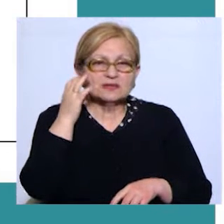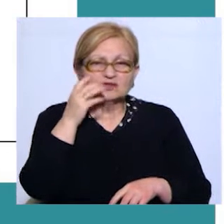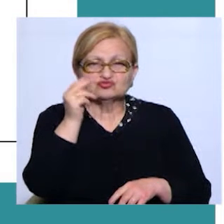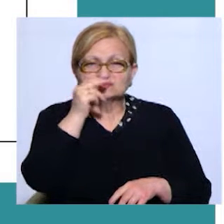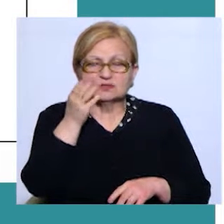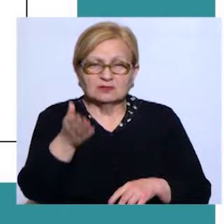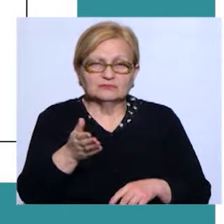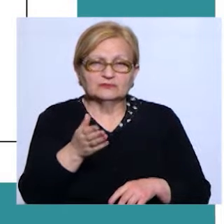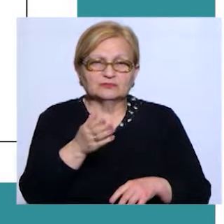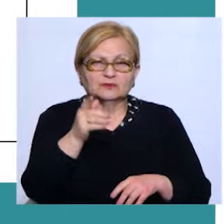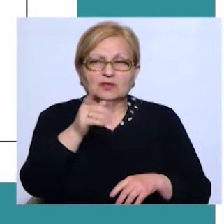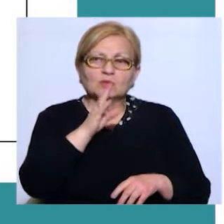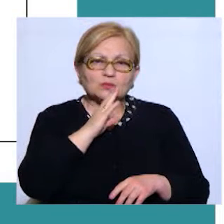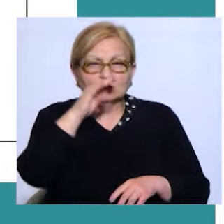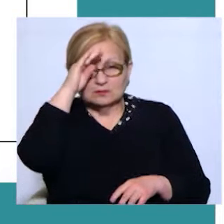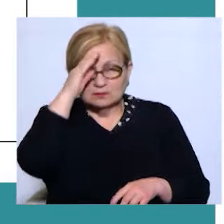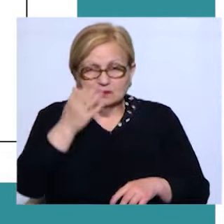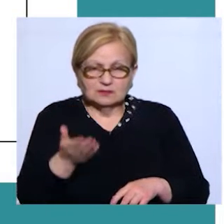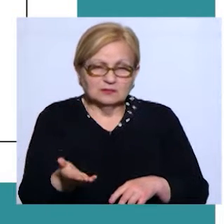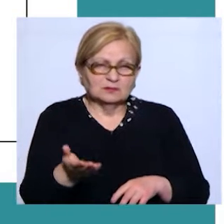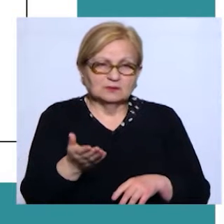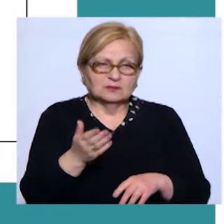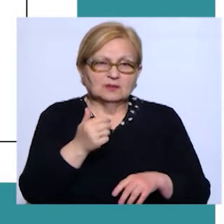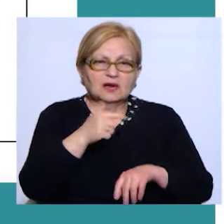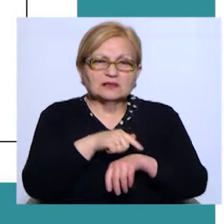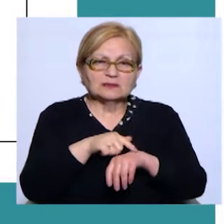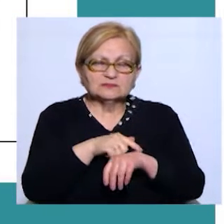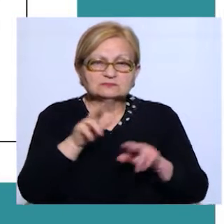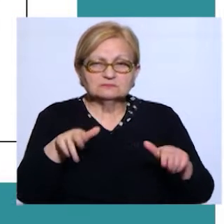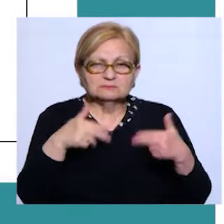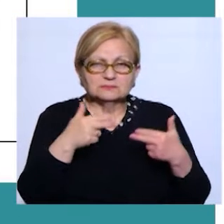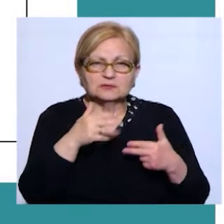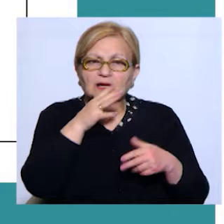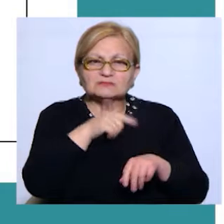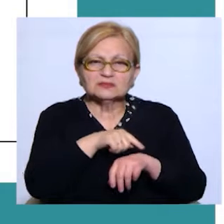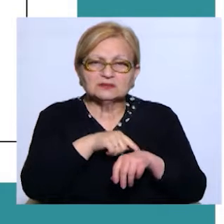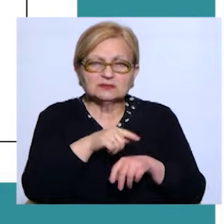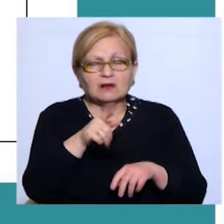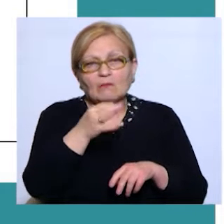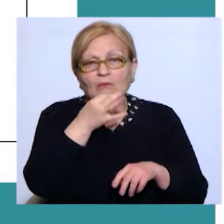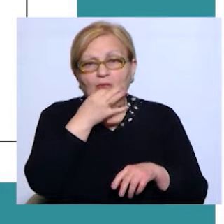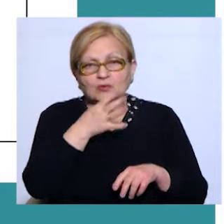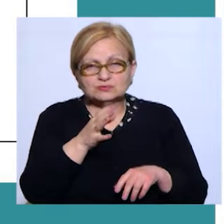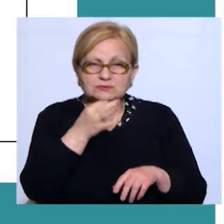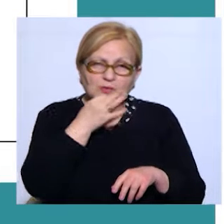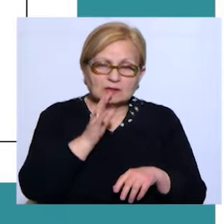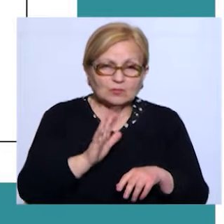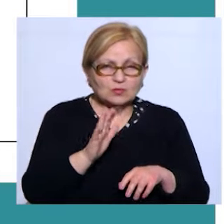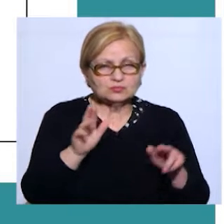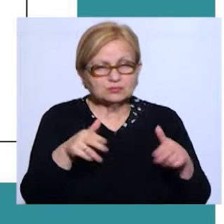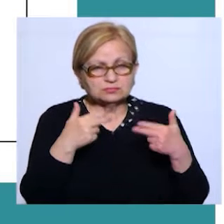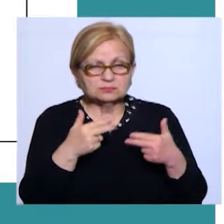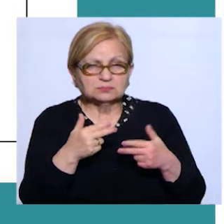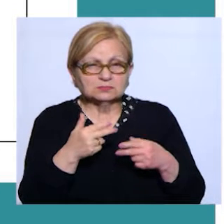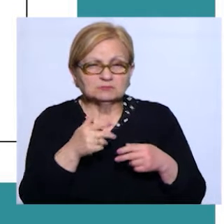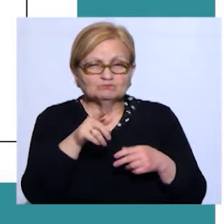ეკითხებით თქვენი სქესი, საშუალოდ რამდენ საათს ატარებთ ონლაინ სწავლებაზე ყოველ დღე, მოგწონთ თუ არა ონლაინ სწავლება, როგორ